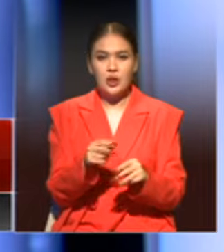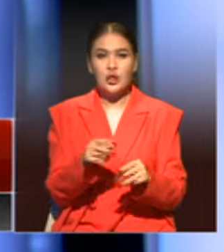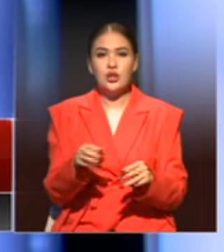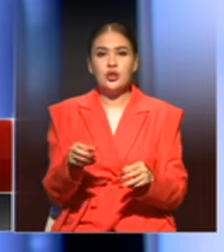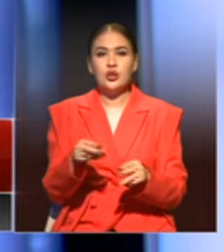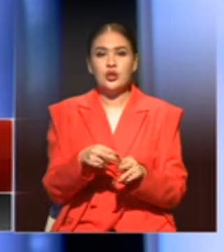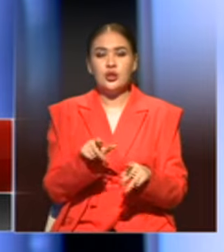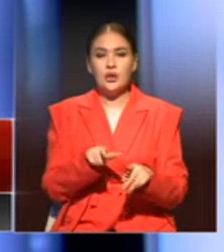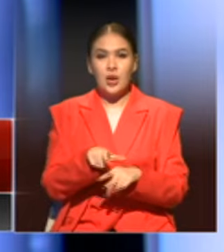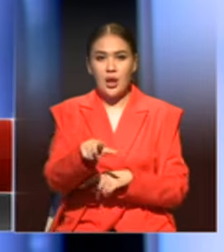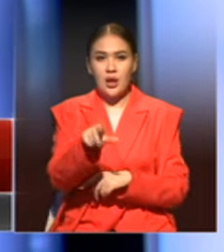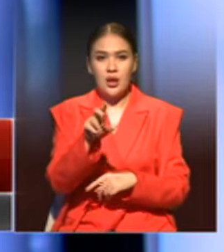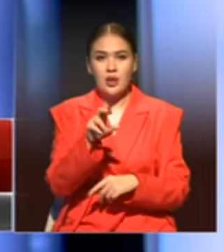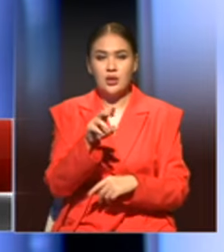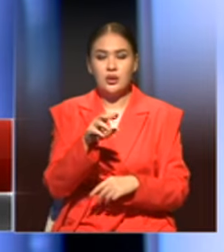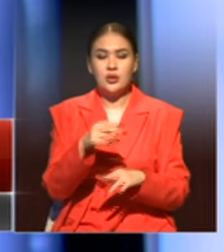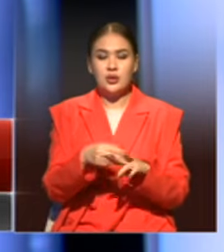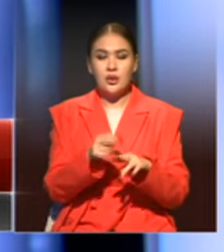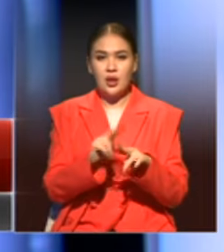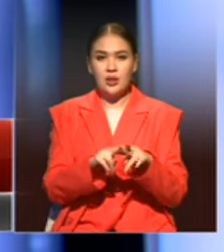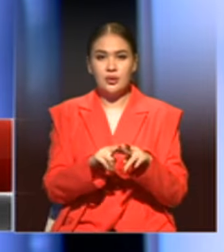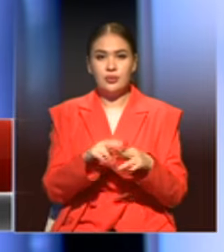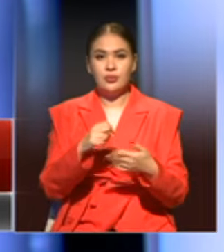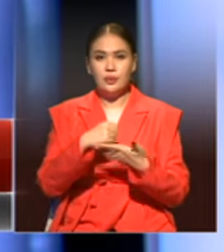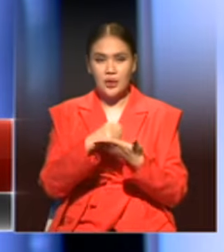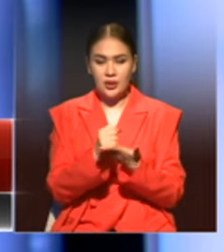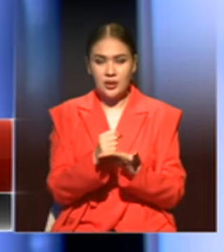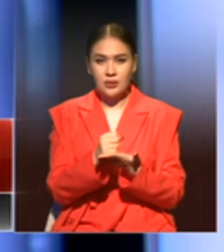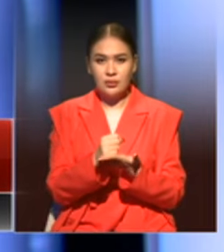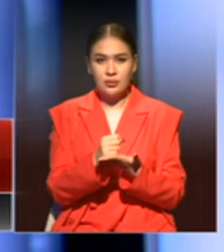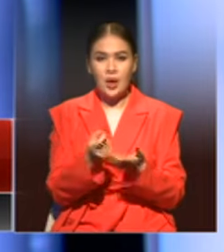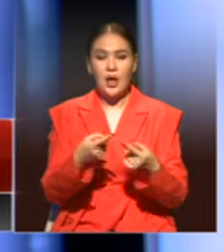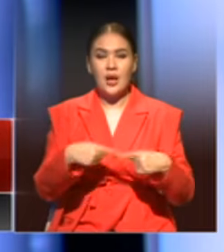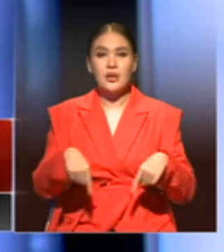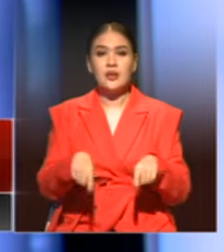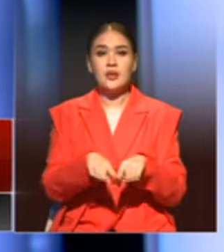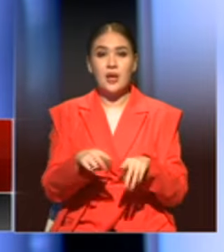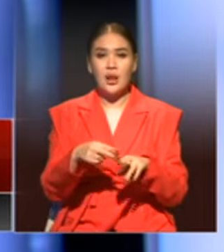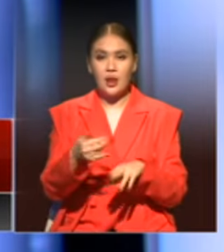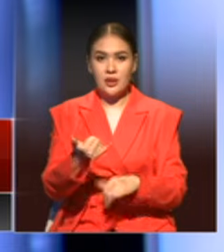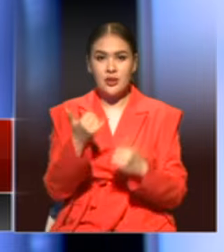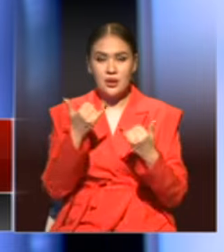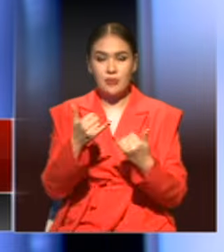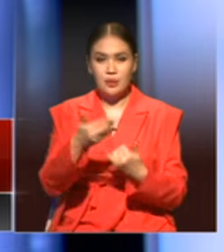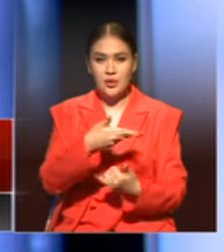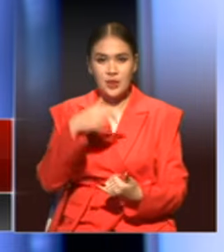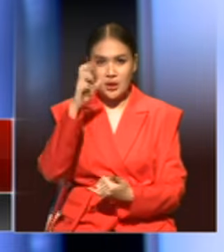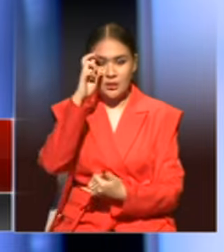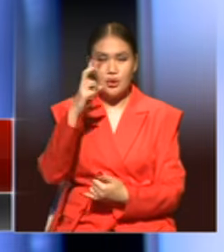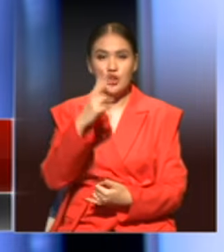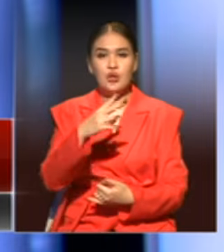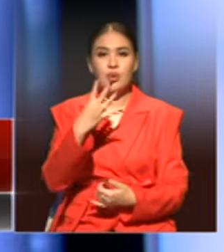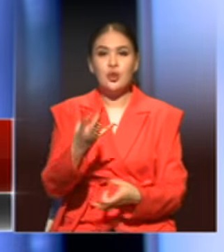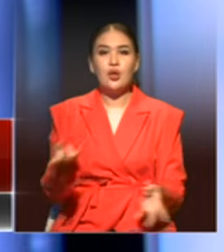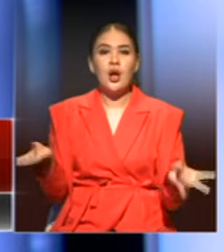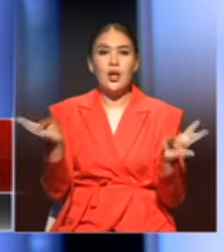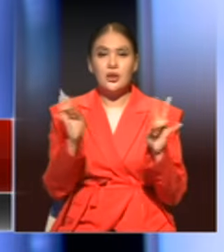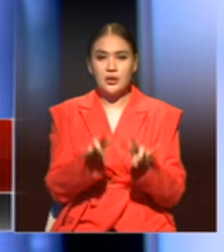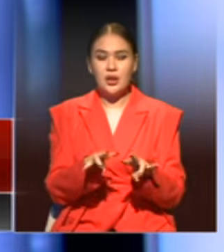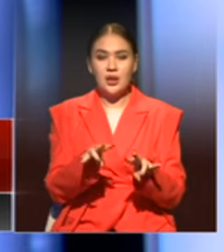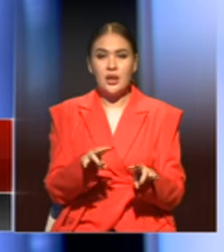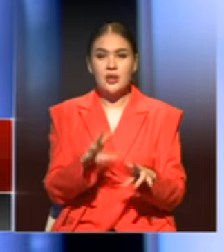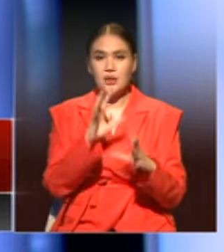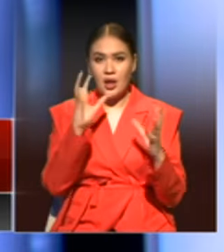картасы бекітілді. Сол жол картасының аясында қазір елімізде 24 қалдықтарды